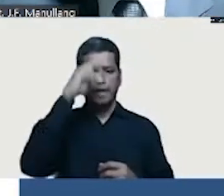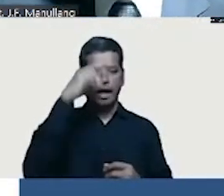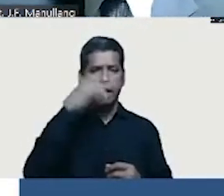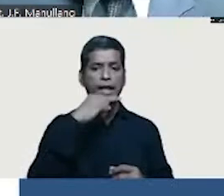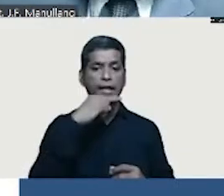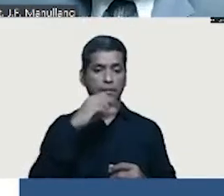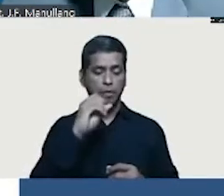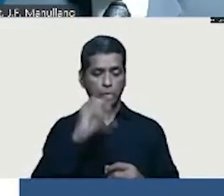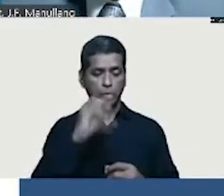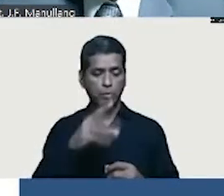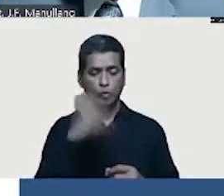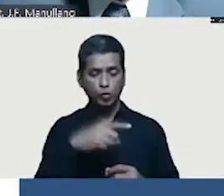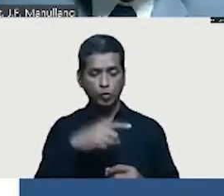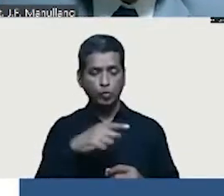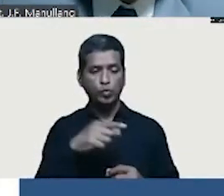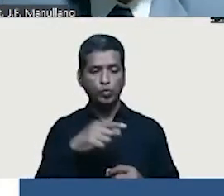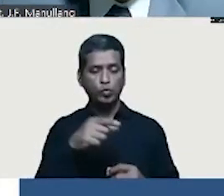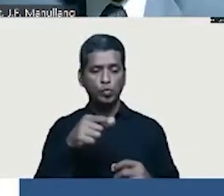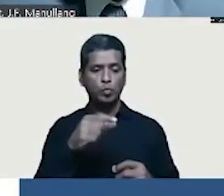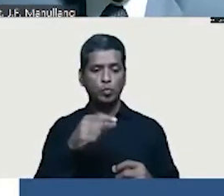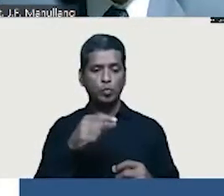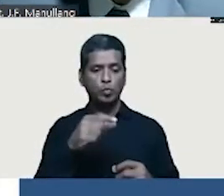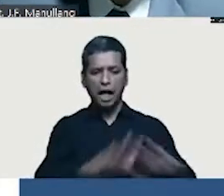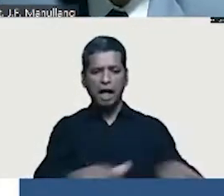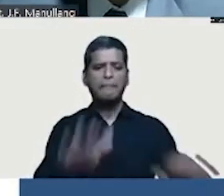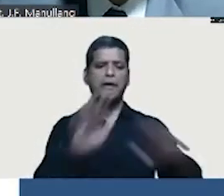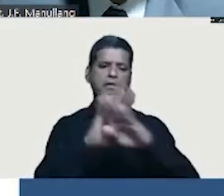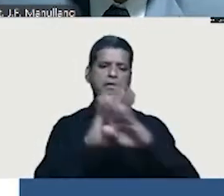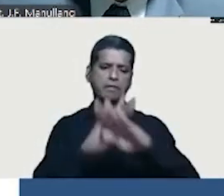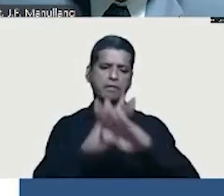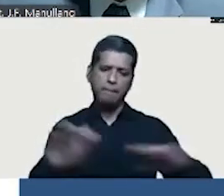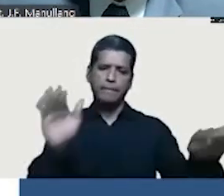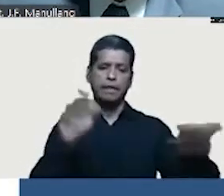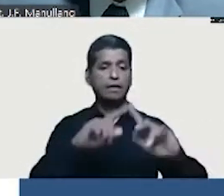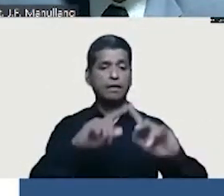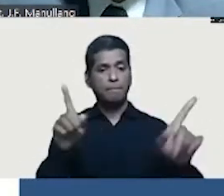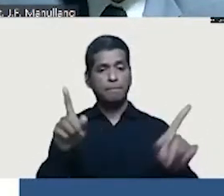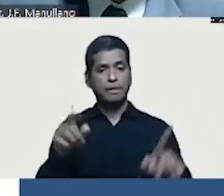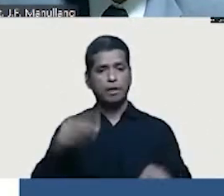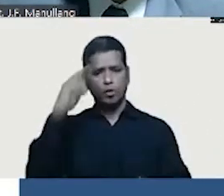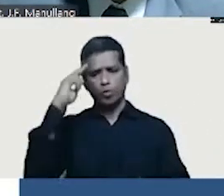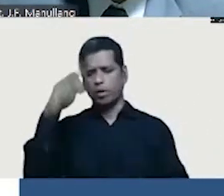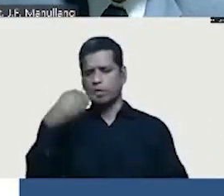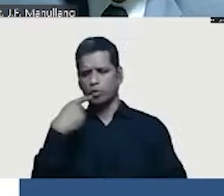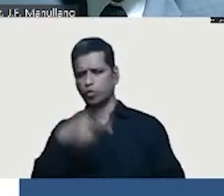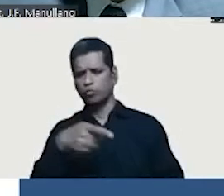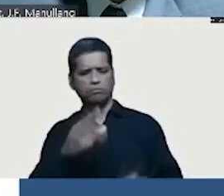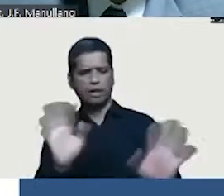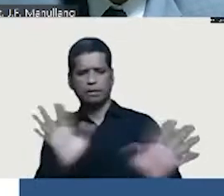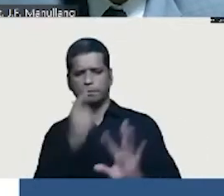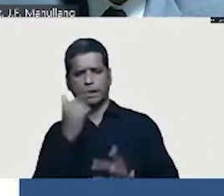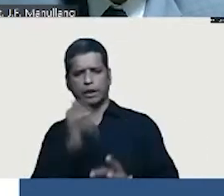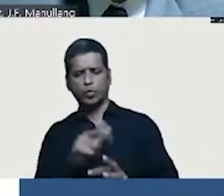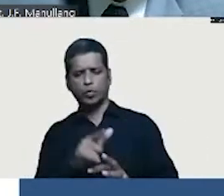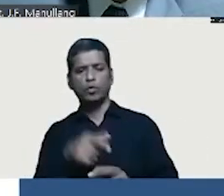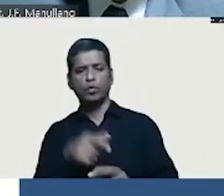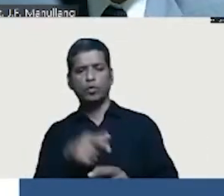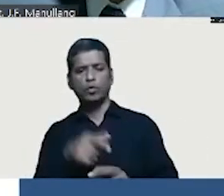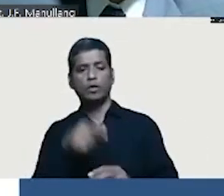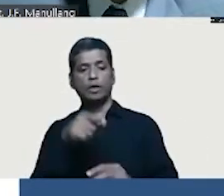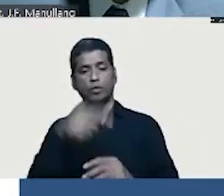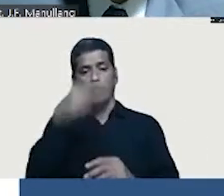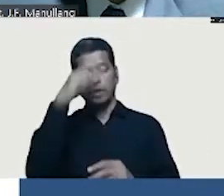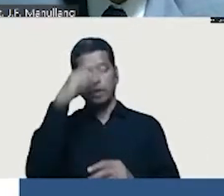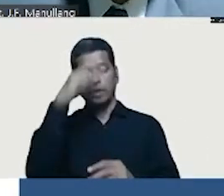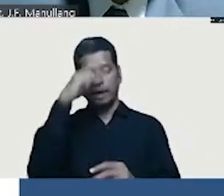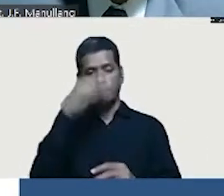firman Tuhan jadi Tuhan berkata boleh nabi-nabi Jeremia Iya kalau kalian sih mau mengatur kepastian apakah